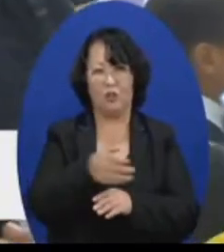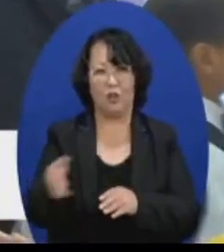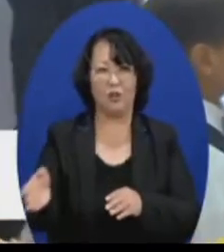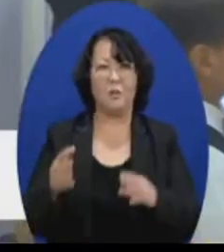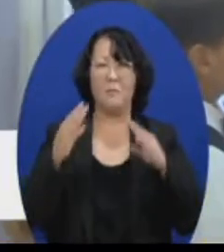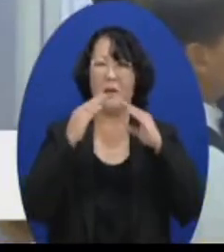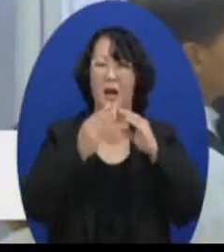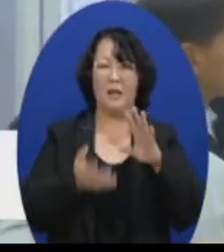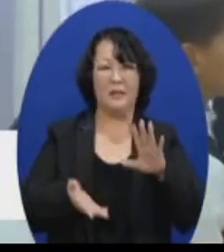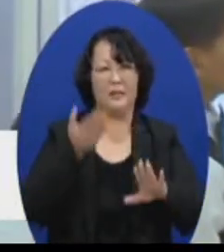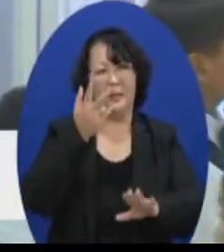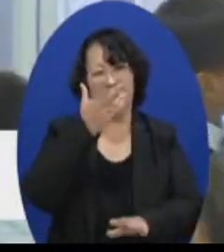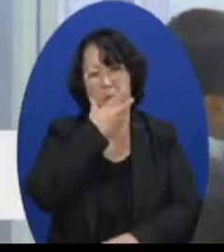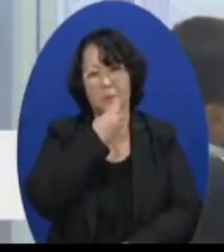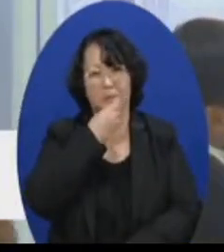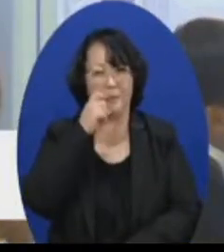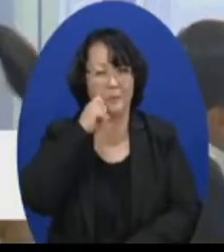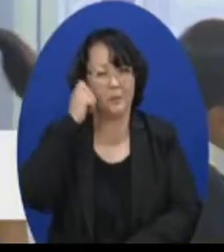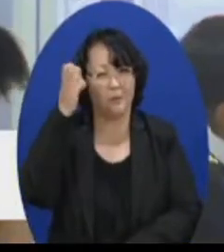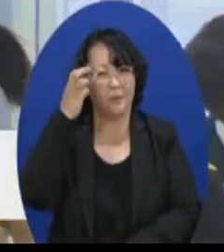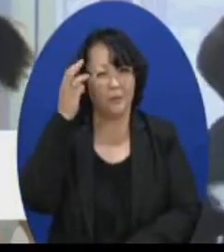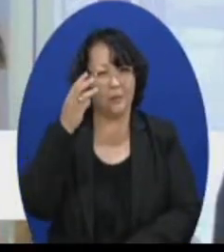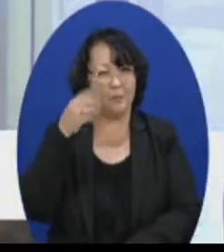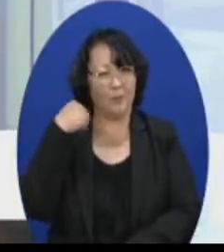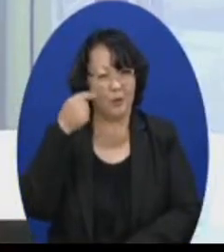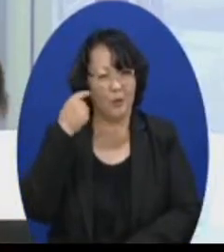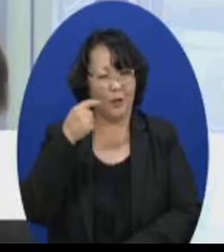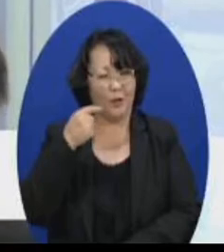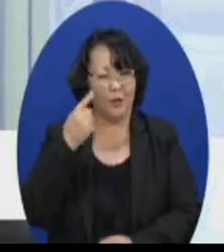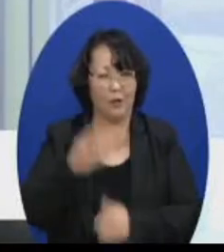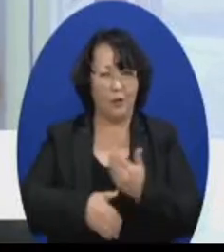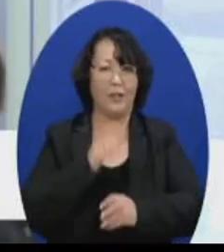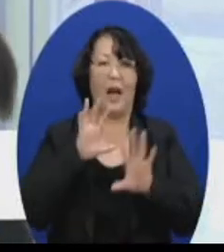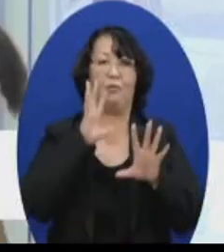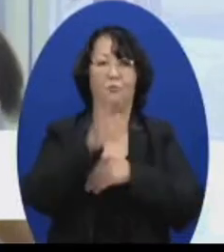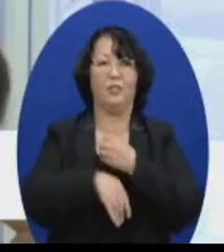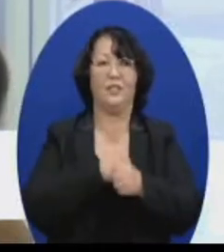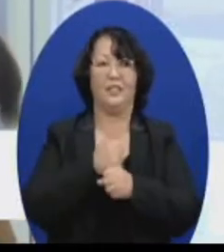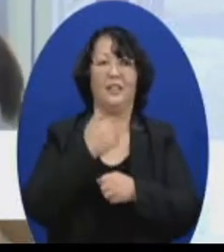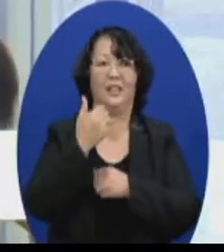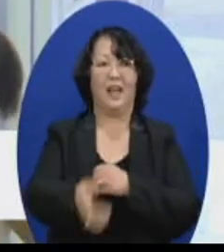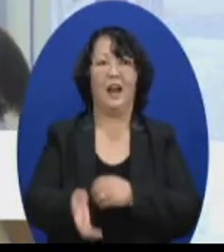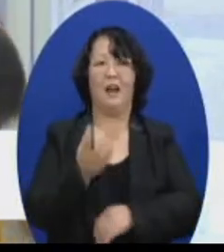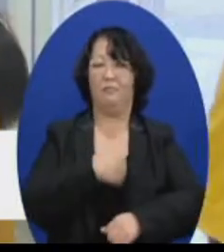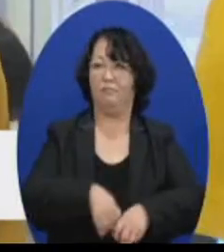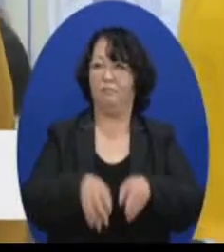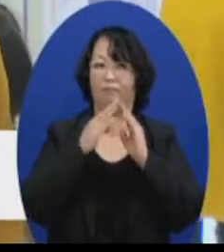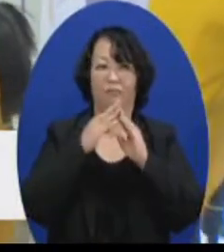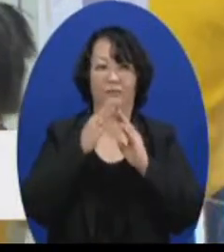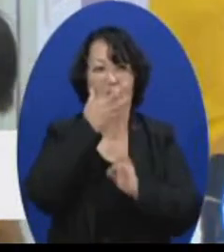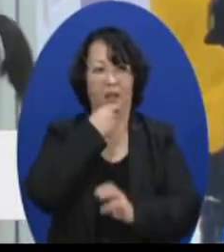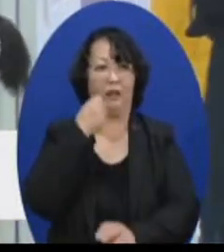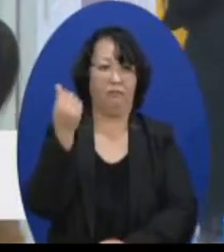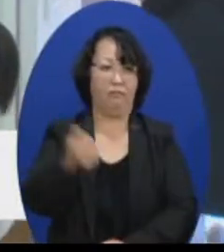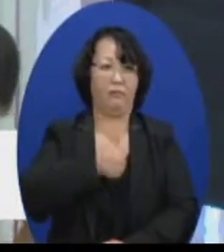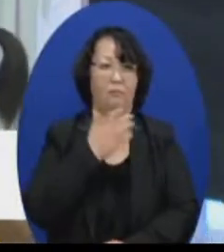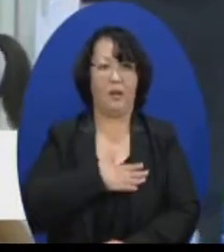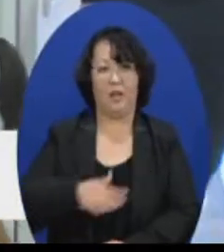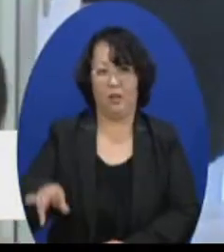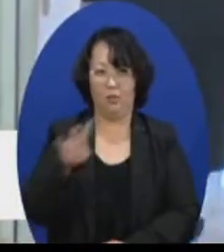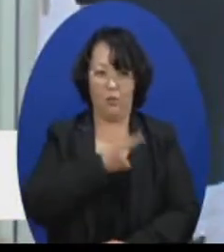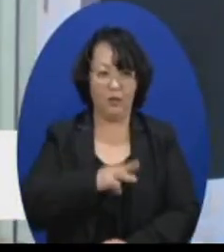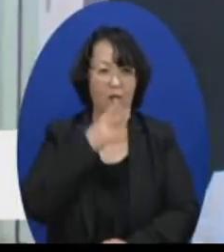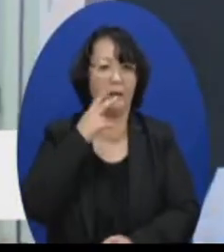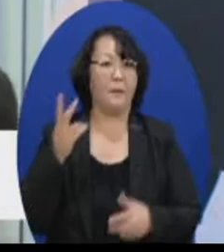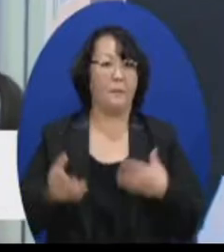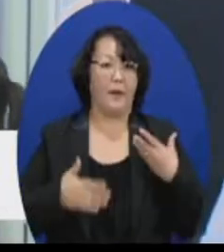ингээд миний яг бодож ирсэн цагаас хойш ингээд 10 жилийн дараа би ийм сайхан байртай боллоо. Тэгээ одоо ингээд манай нутгийнхан